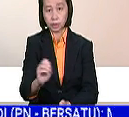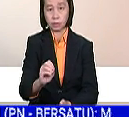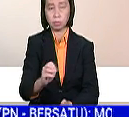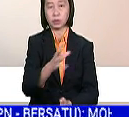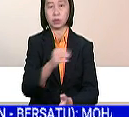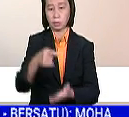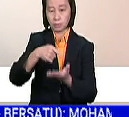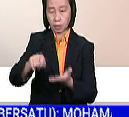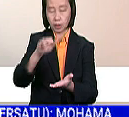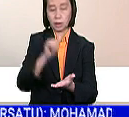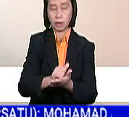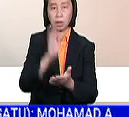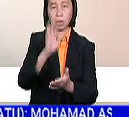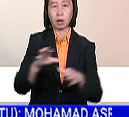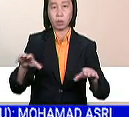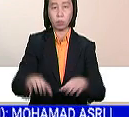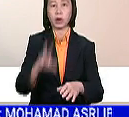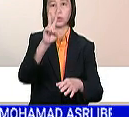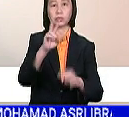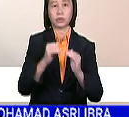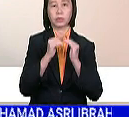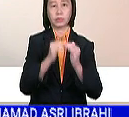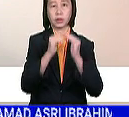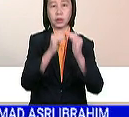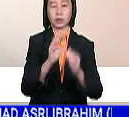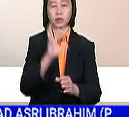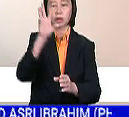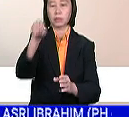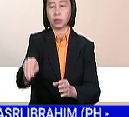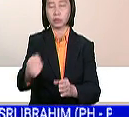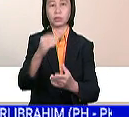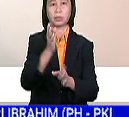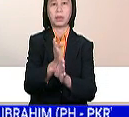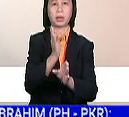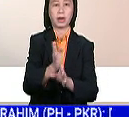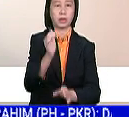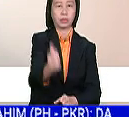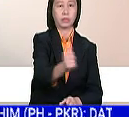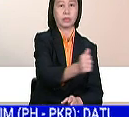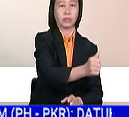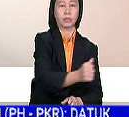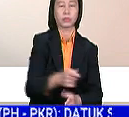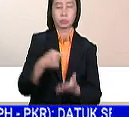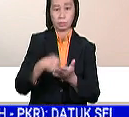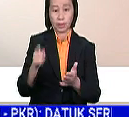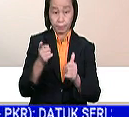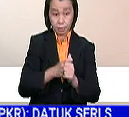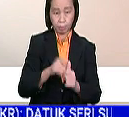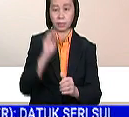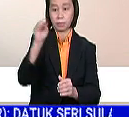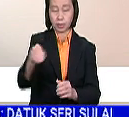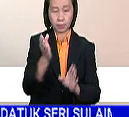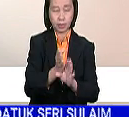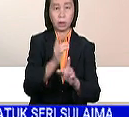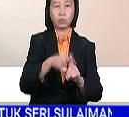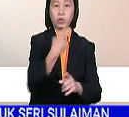serta bayaran tersebut akan dibuat dalam dua peringkat dan dikreditkan terus ke akaun bank peserta pembayaran pertama akan dibuat